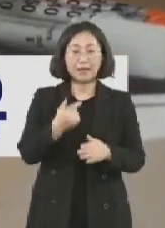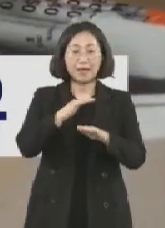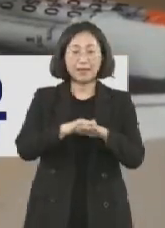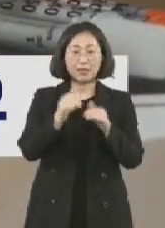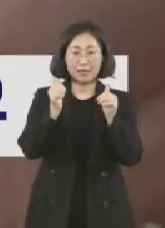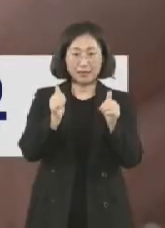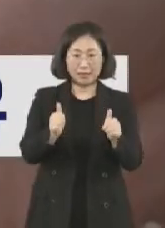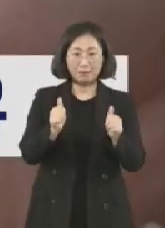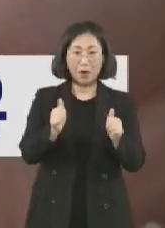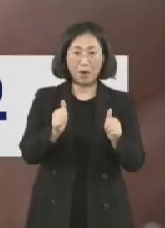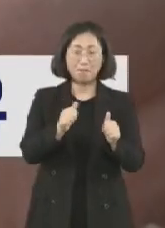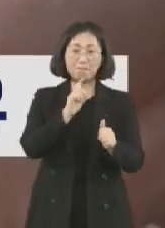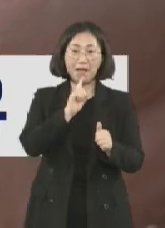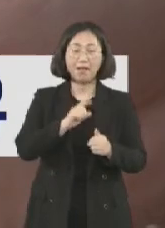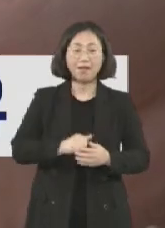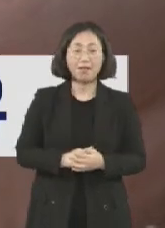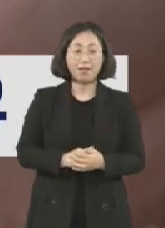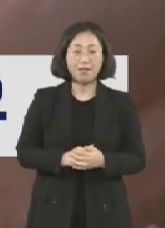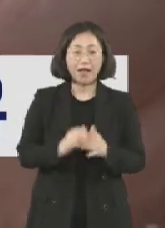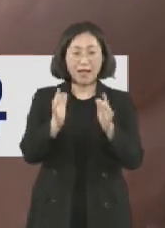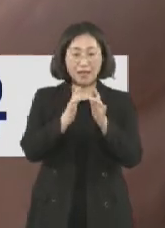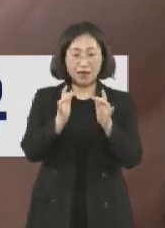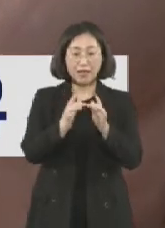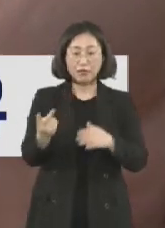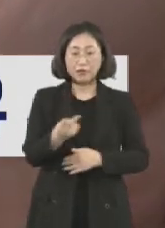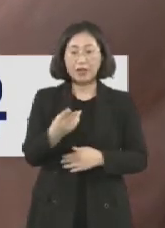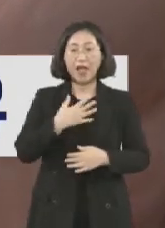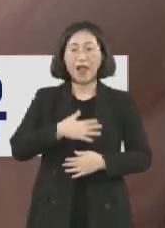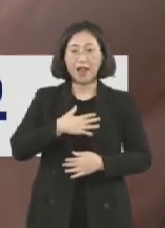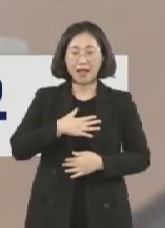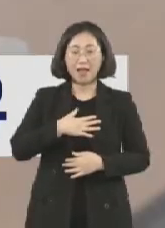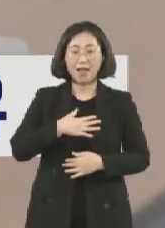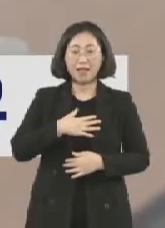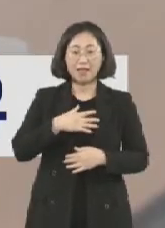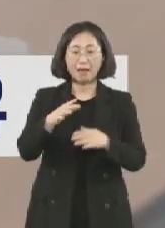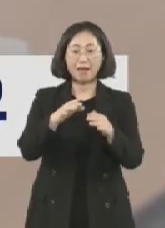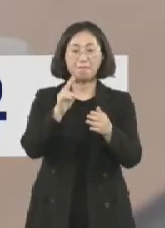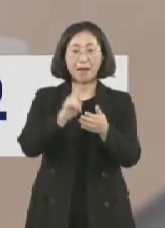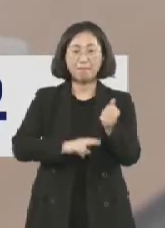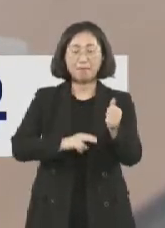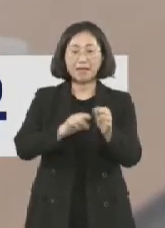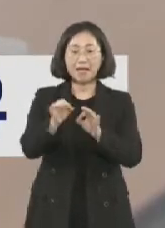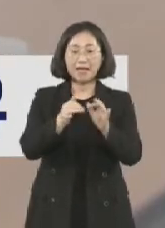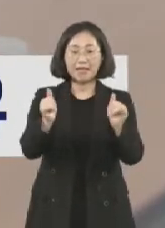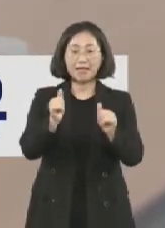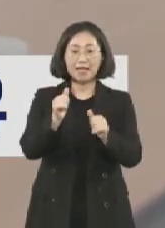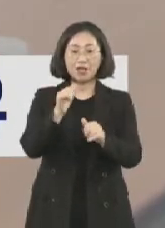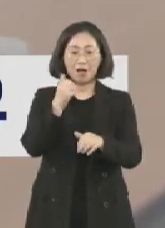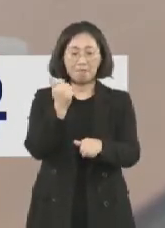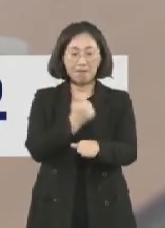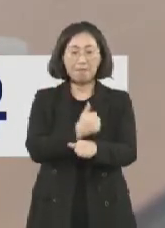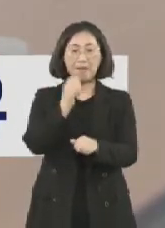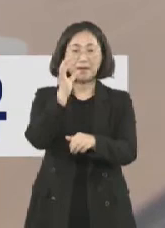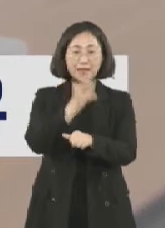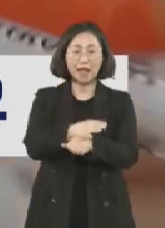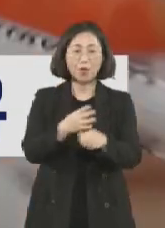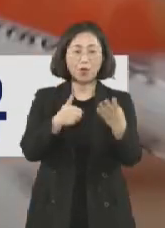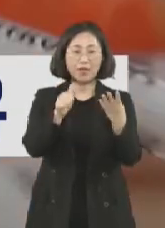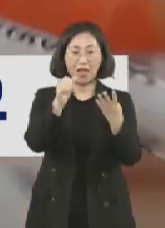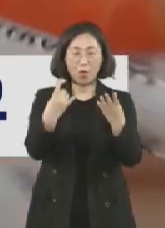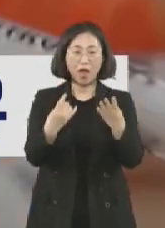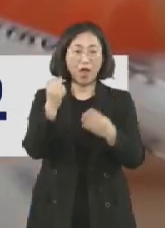대전지법 문 홍주 부장판사 는 인터넷에서 알게된 마약 판매상 으로부터 필로폰을 사들인 뒤 4차례에 걸쳐